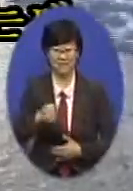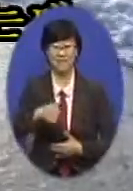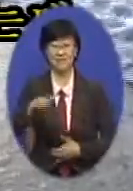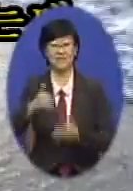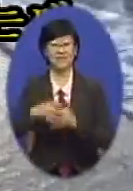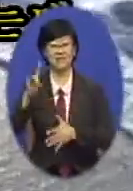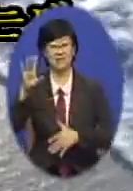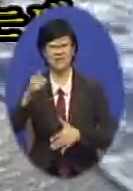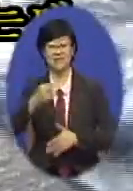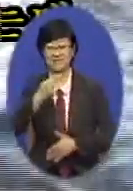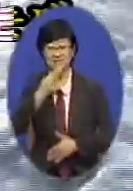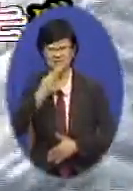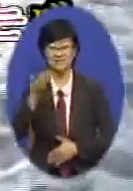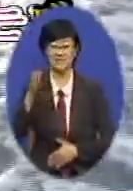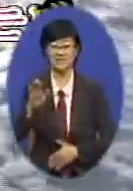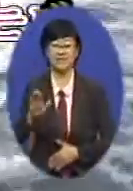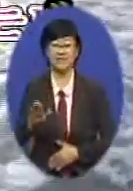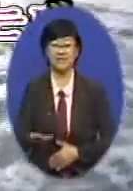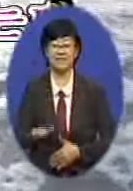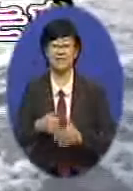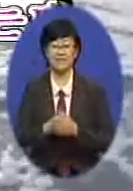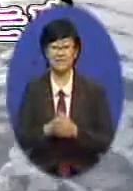갈 것 하나 없는데